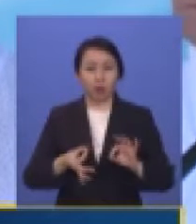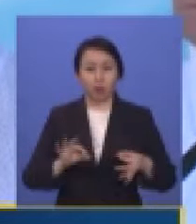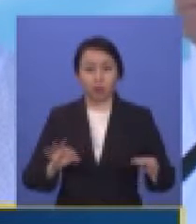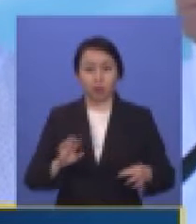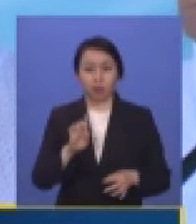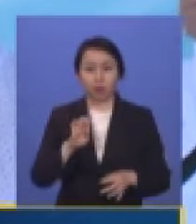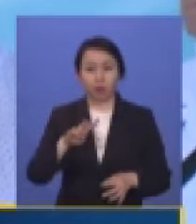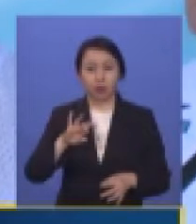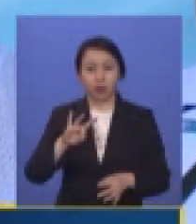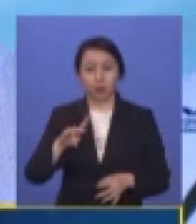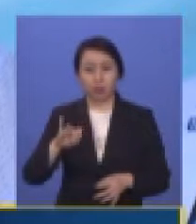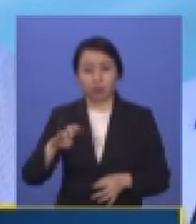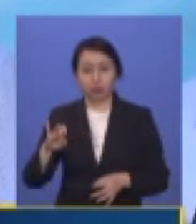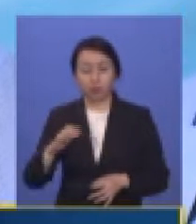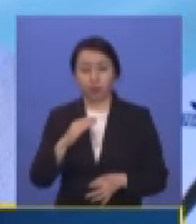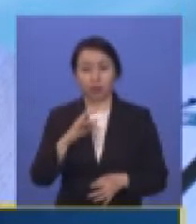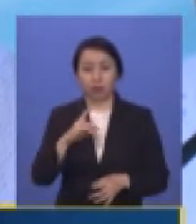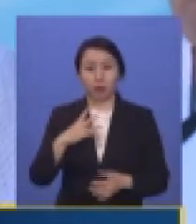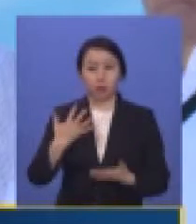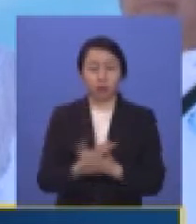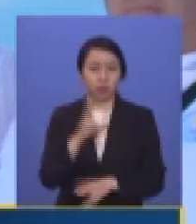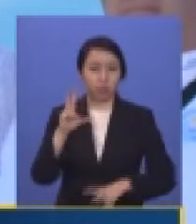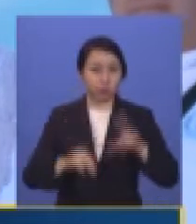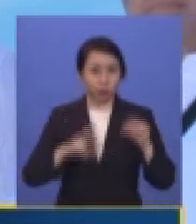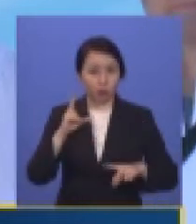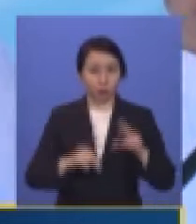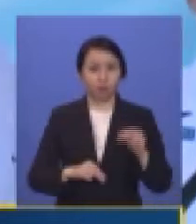в Бразилии. Фархад Кустубаев стал чемпионом.